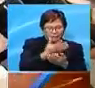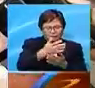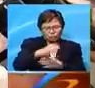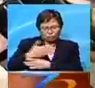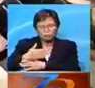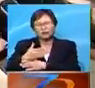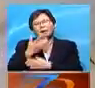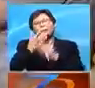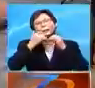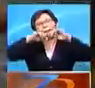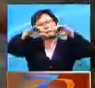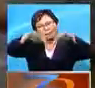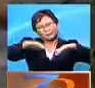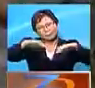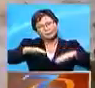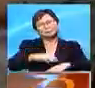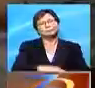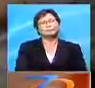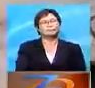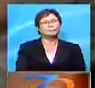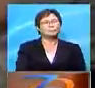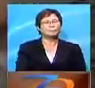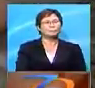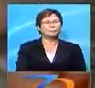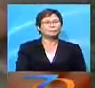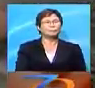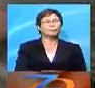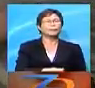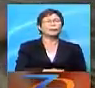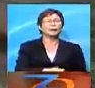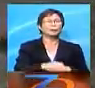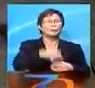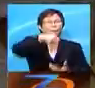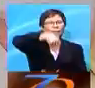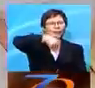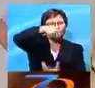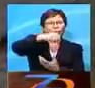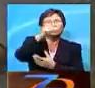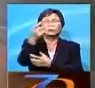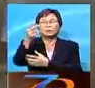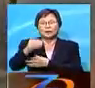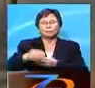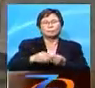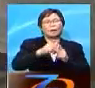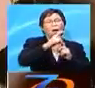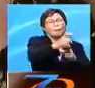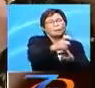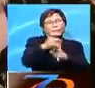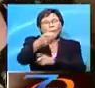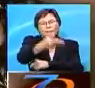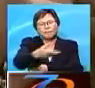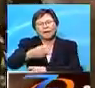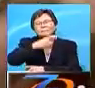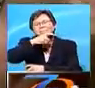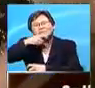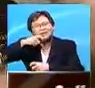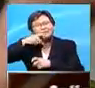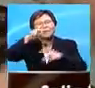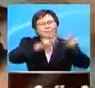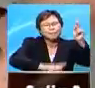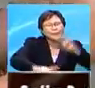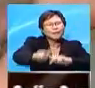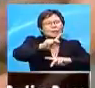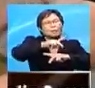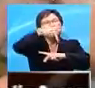kempen ini selain dari mangkuk tingkat TM juga mengedarkan sumbangan berupa barangan kering kepada penduduk